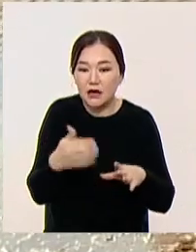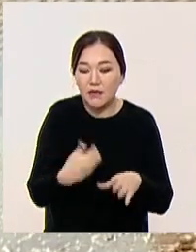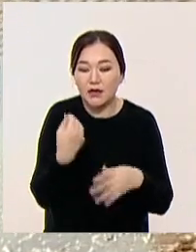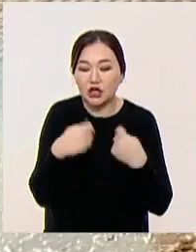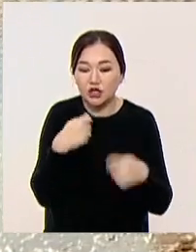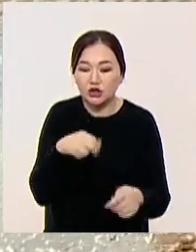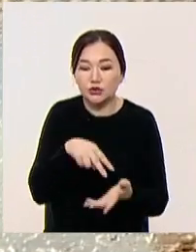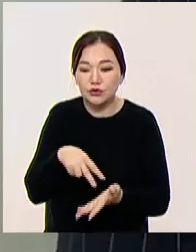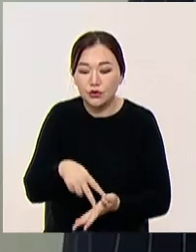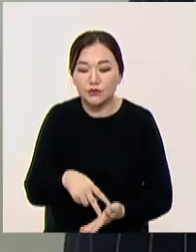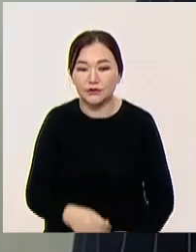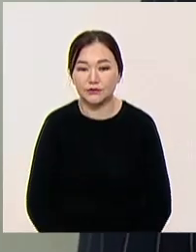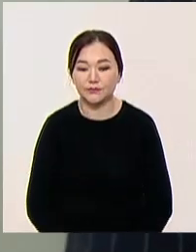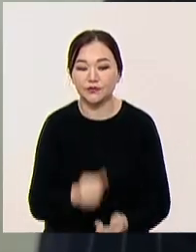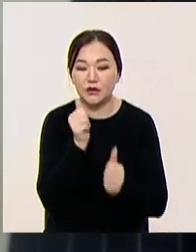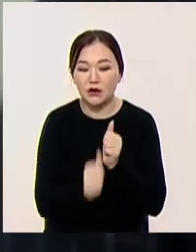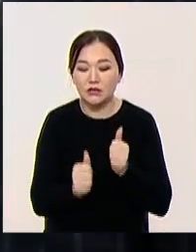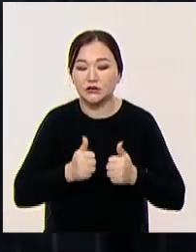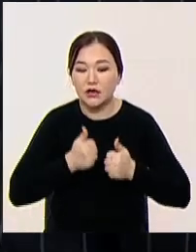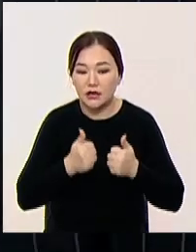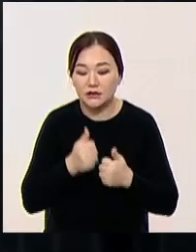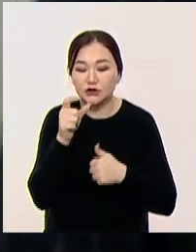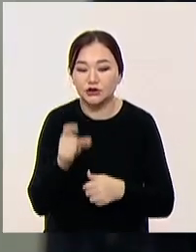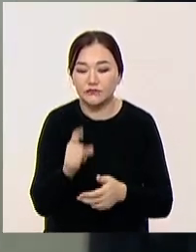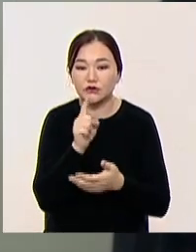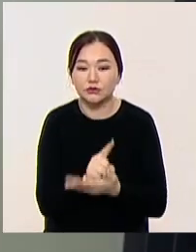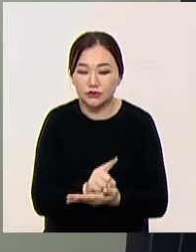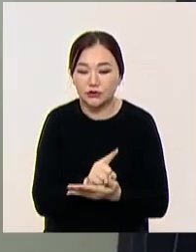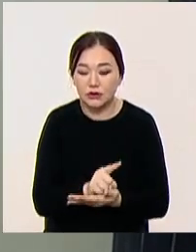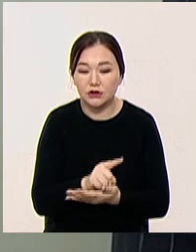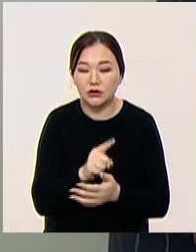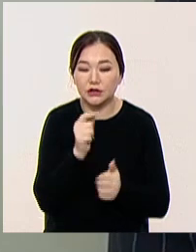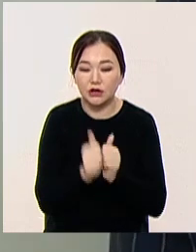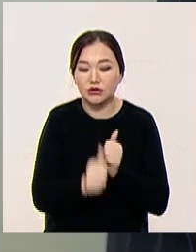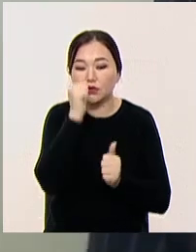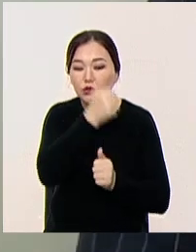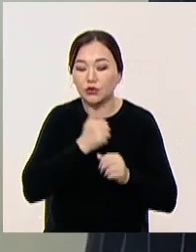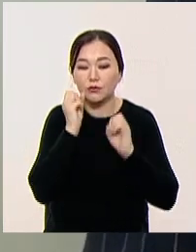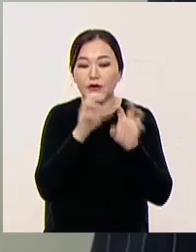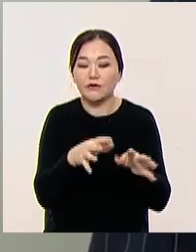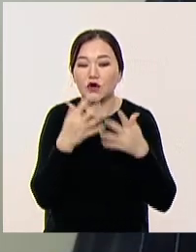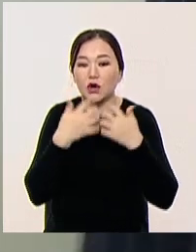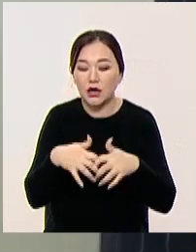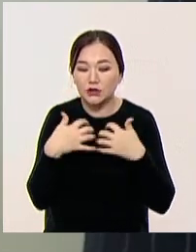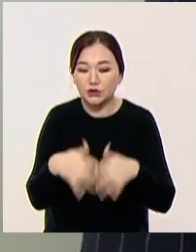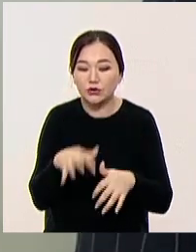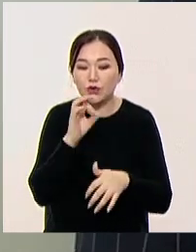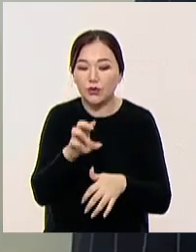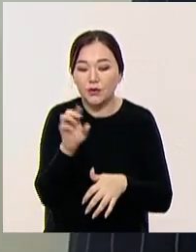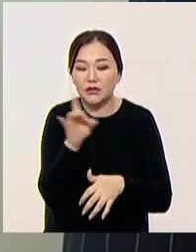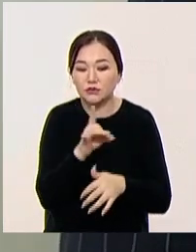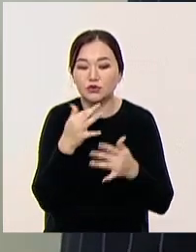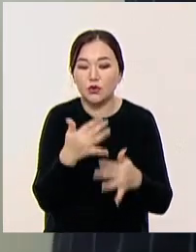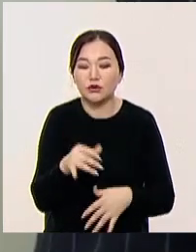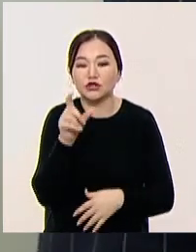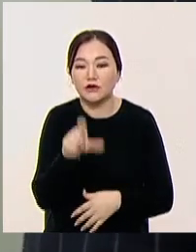рыночной стоимости. Каждый старатель должен ежегодно подавать отчет об объеме, сколько